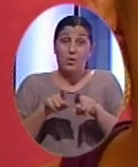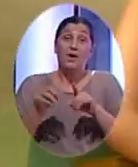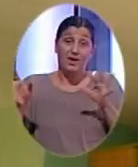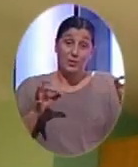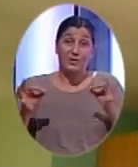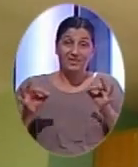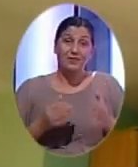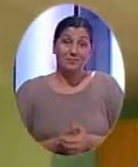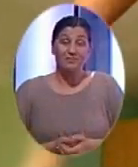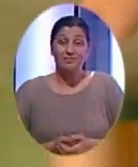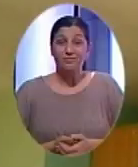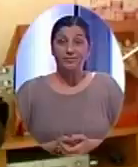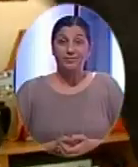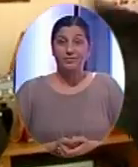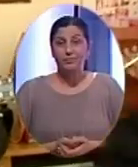הריקוד.